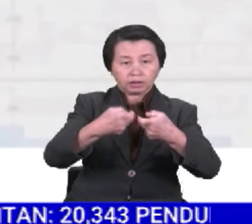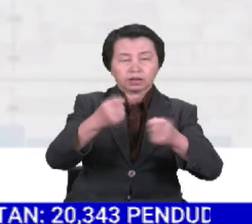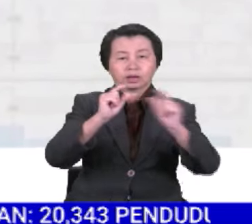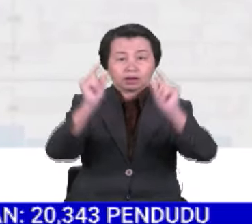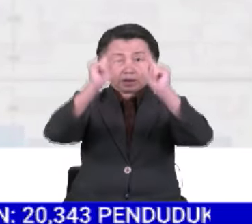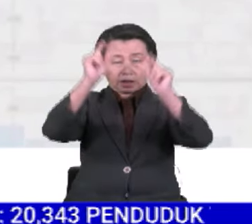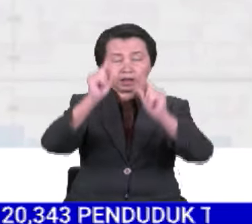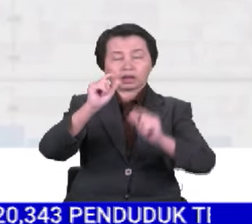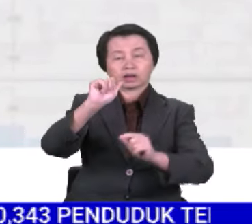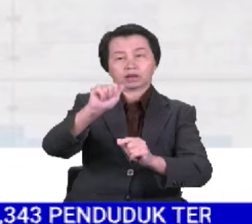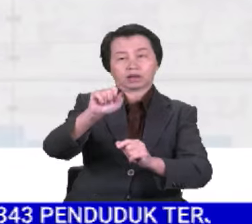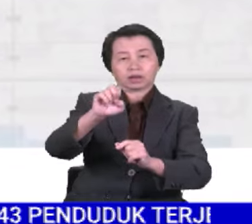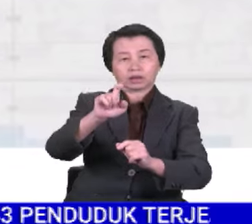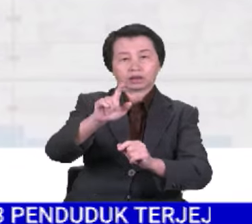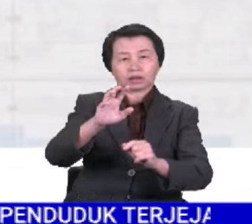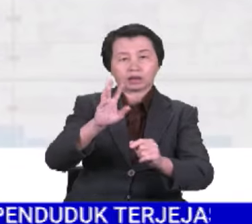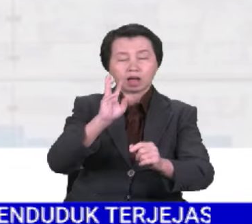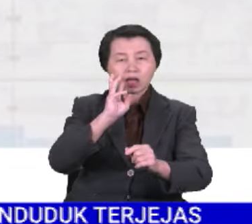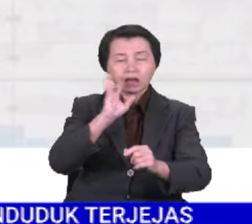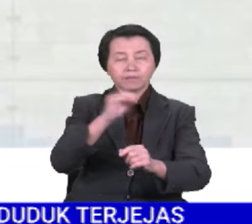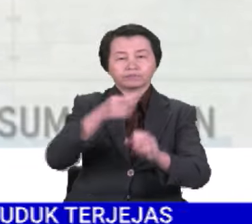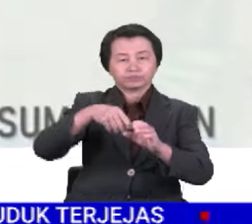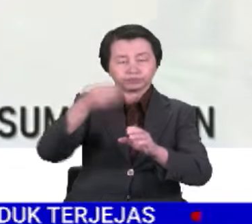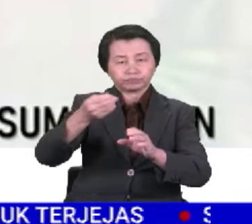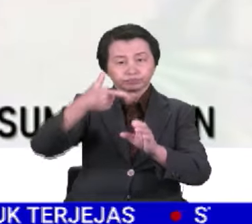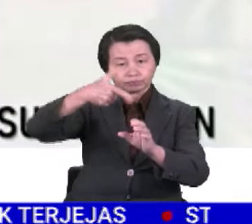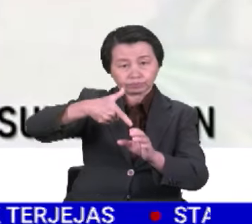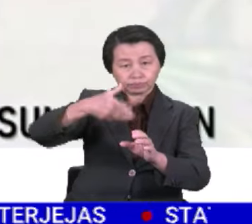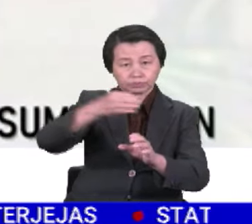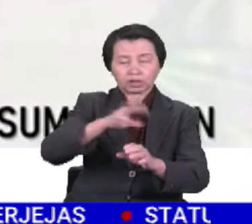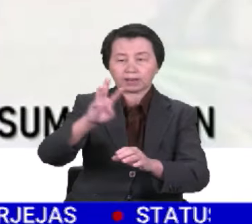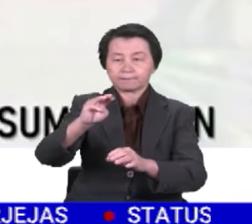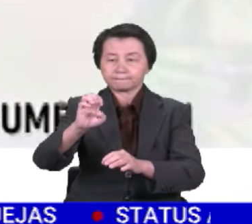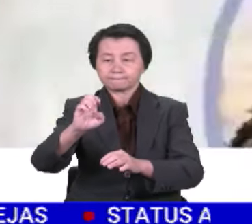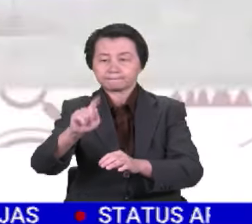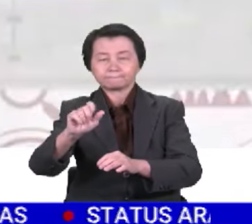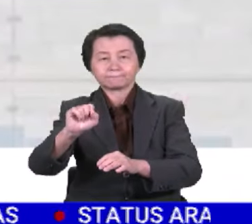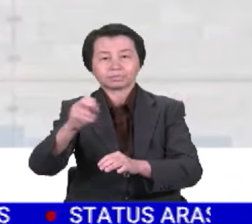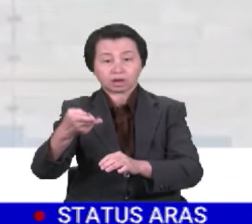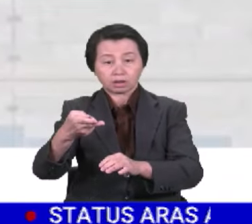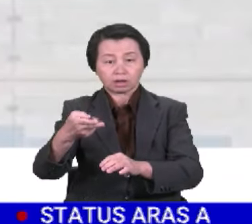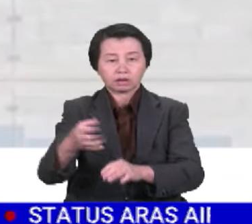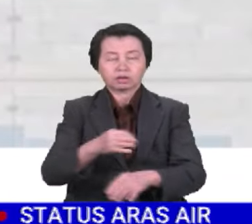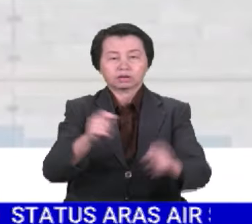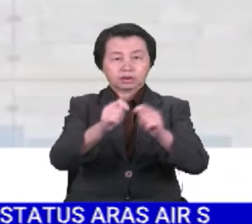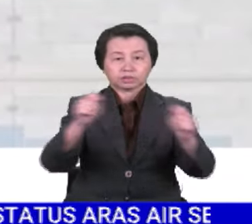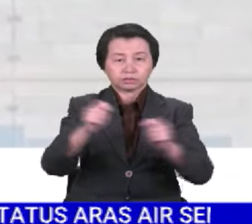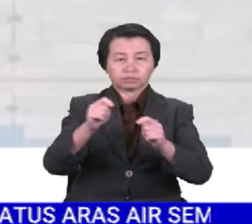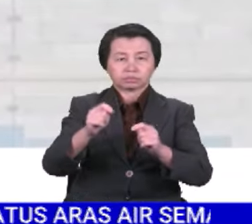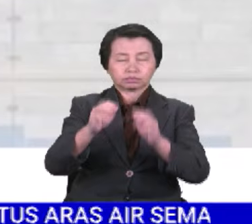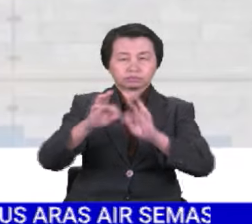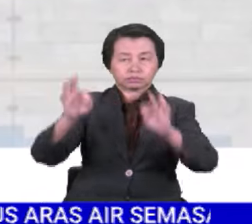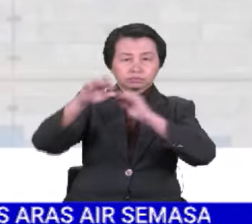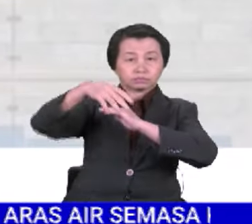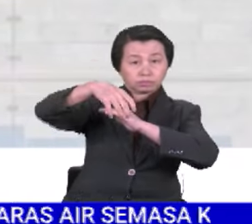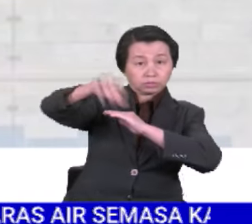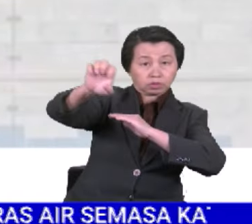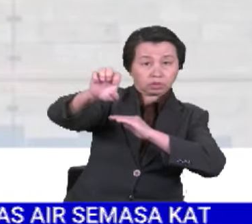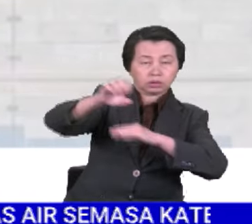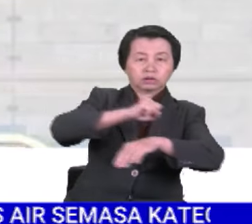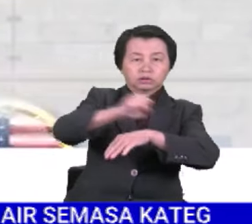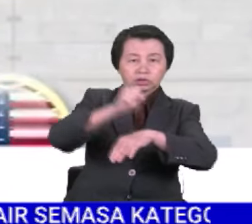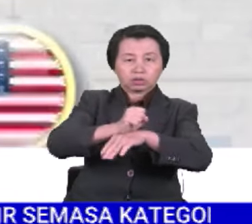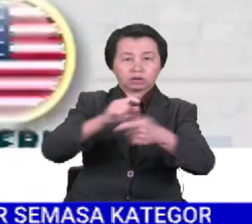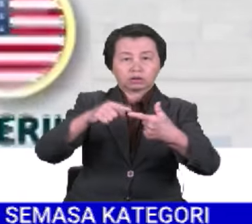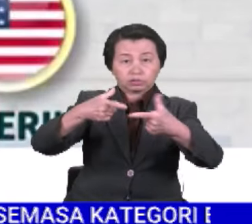gas asli cair Keluaran petrolium dan pesolium mentah destinasi utama bagi export antaranya